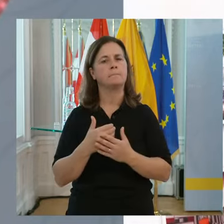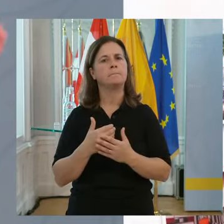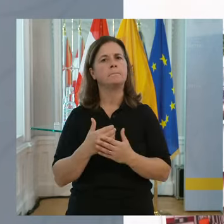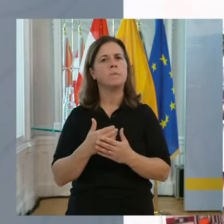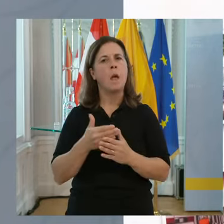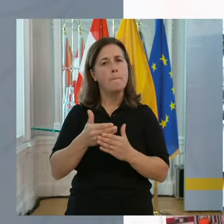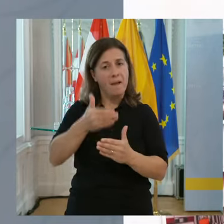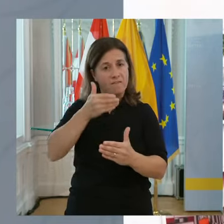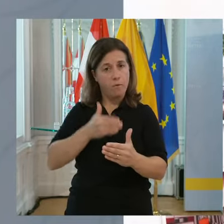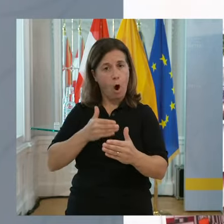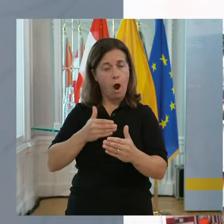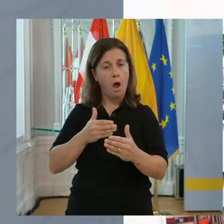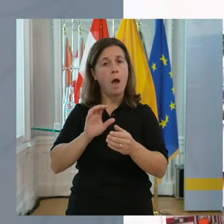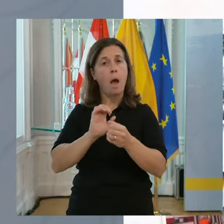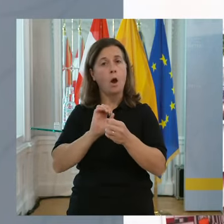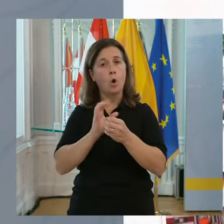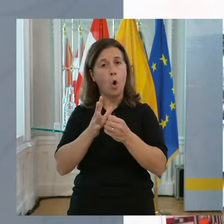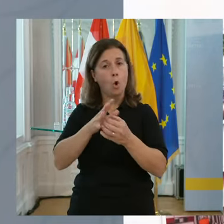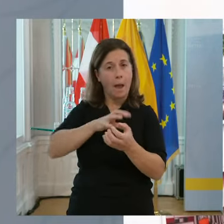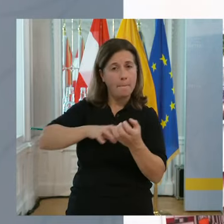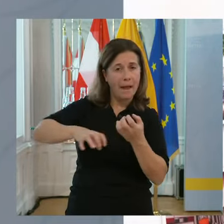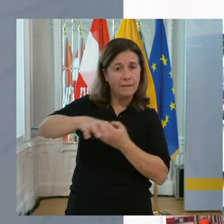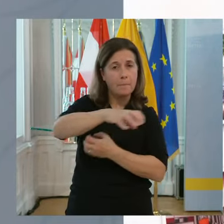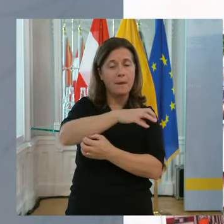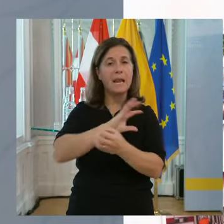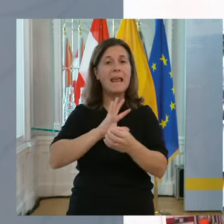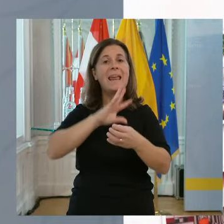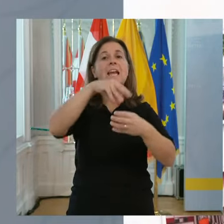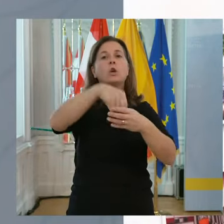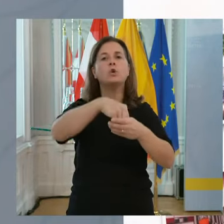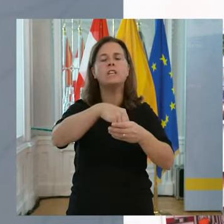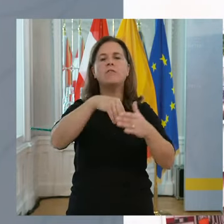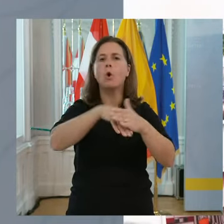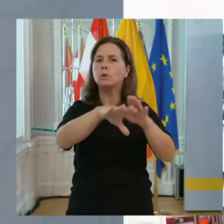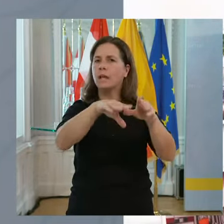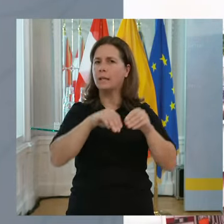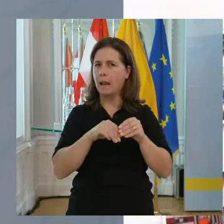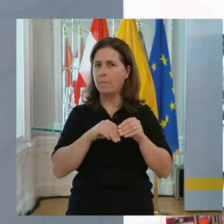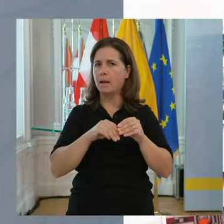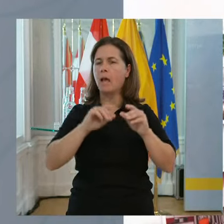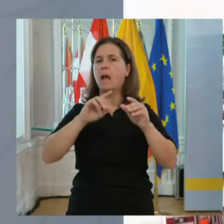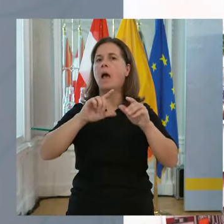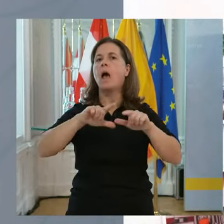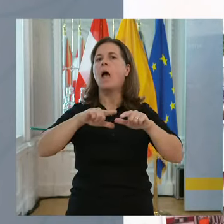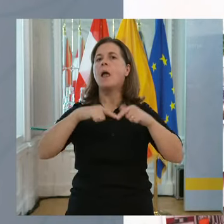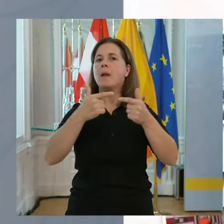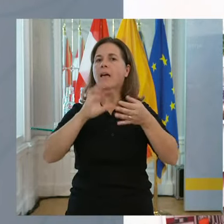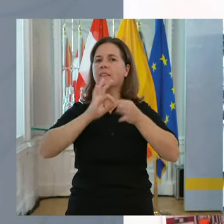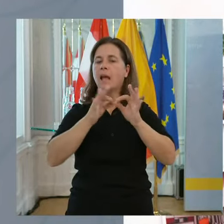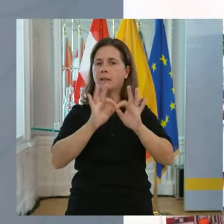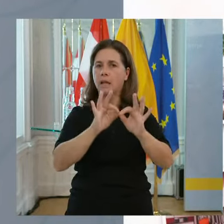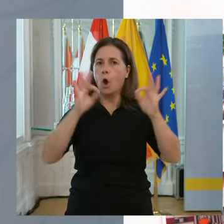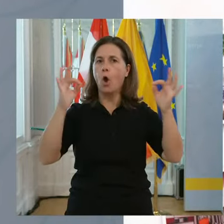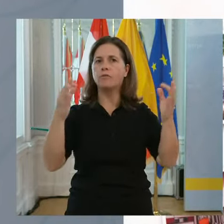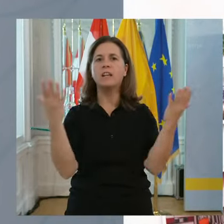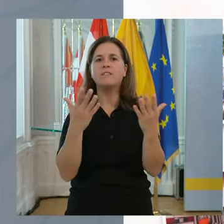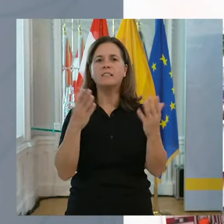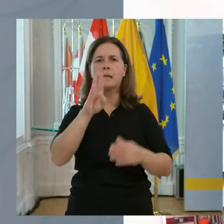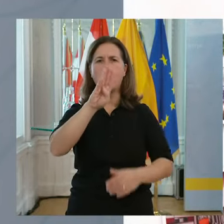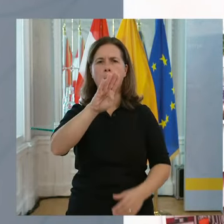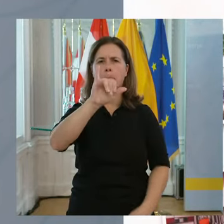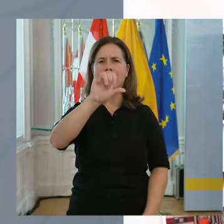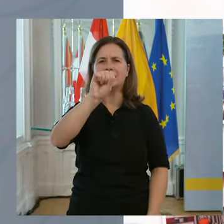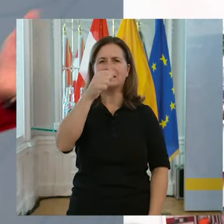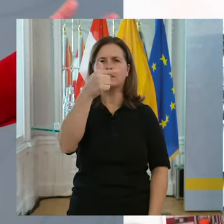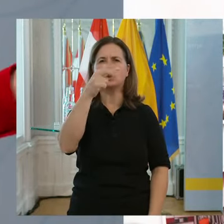vor der Pandemie war es, das inklusive Unternehmen im Land Kärnten eröffnet. Das ist unser Bistro Flitzer. Das